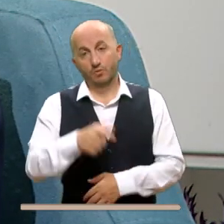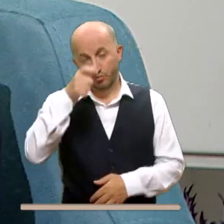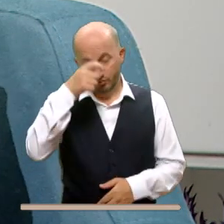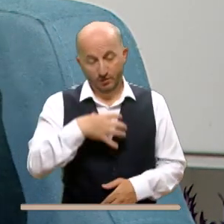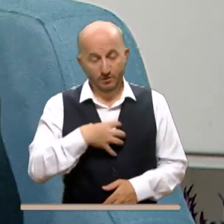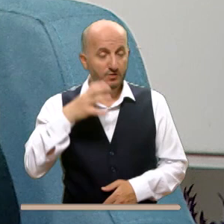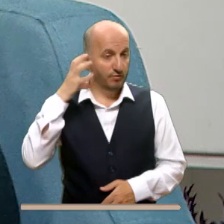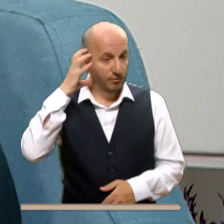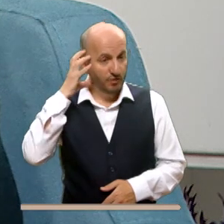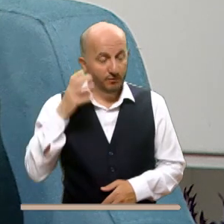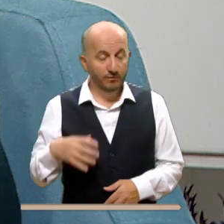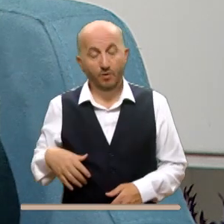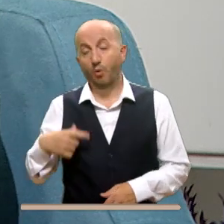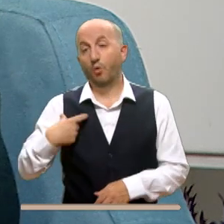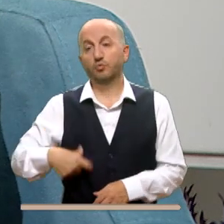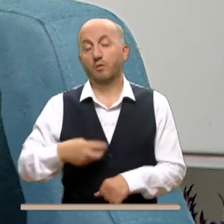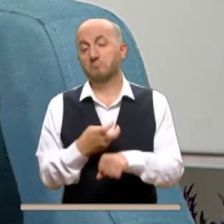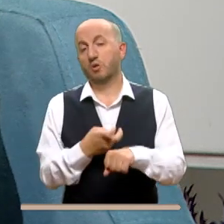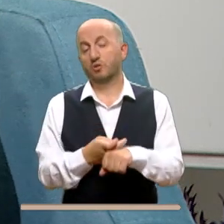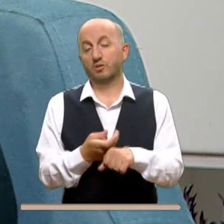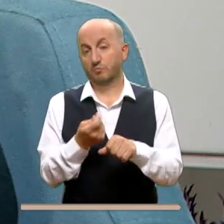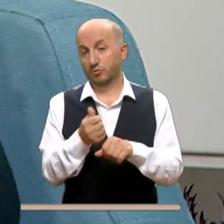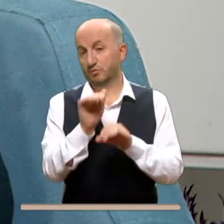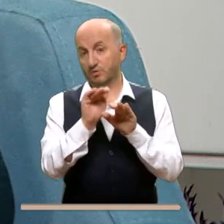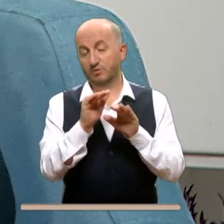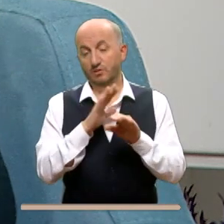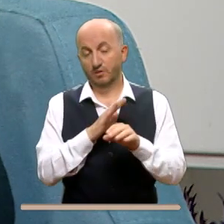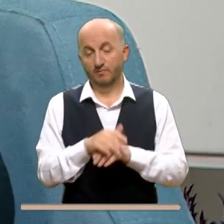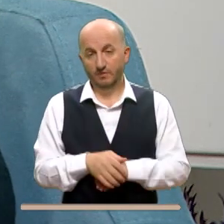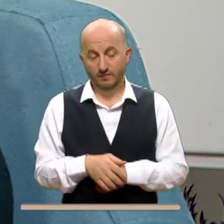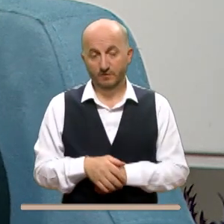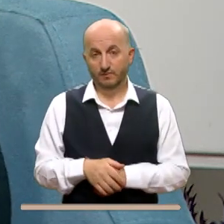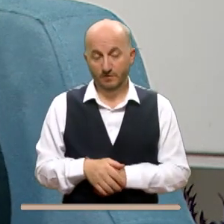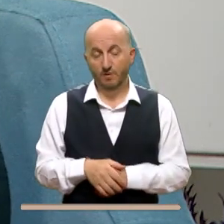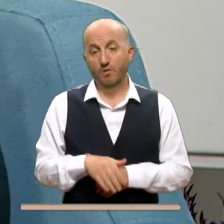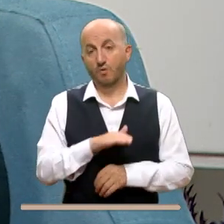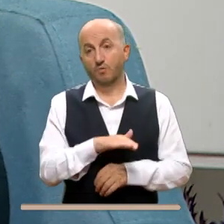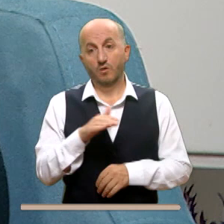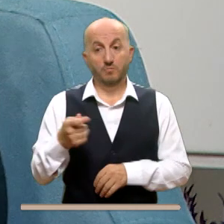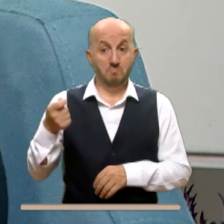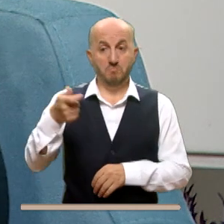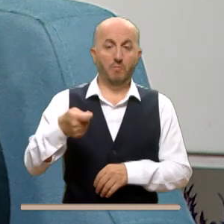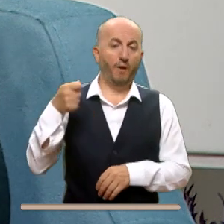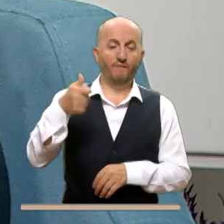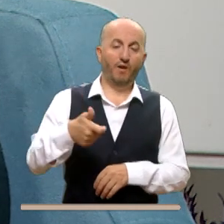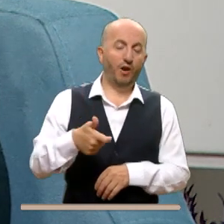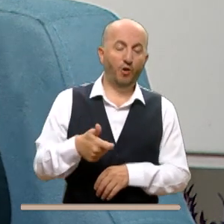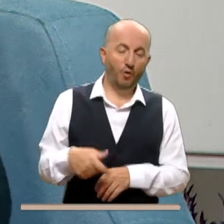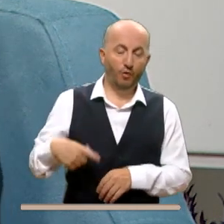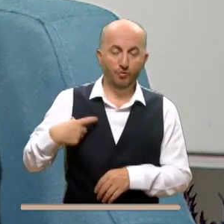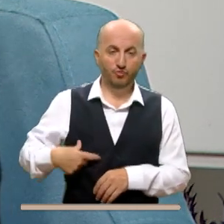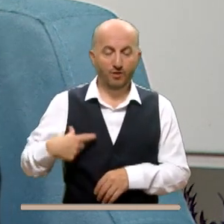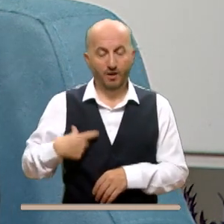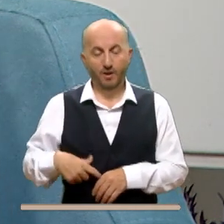Diyanet Vakfı özel başarı bursları var. Orada ciddi anlamda nakit burslar veriliyor öğrencilerimize. Bunlar burslar ve özel